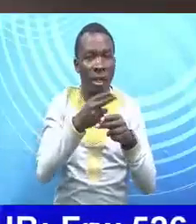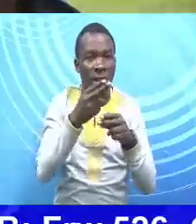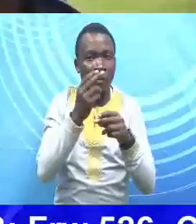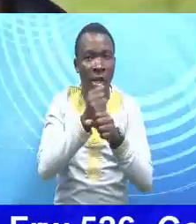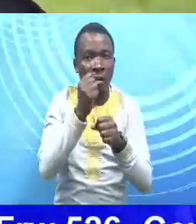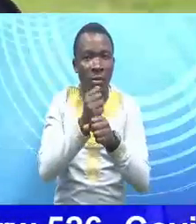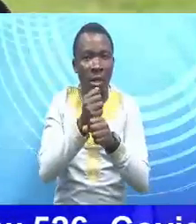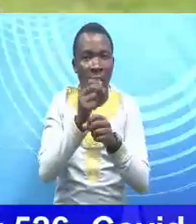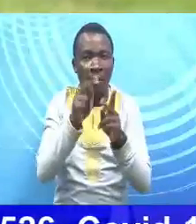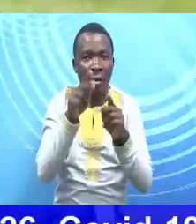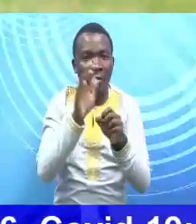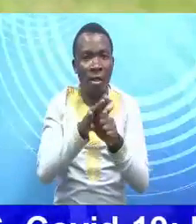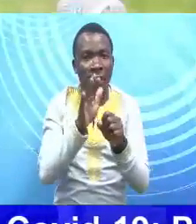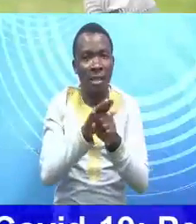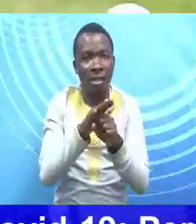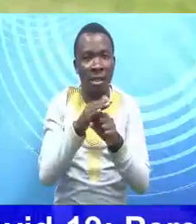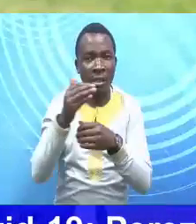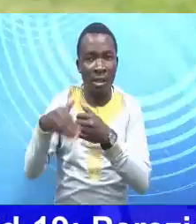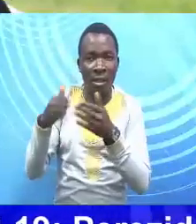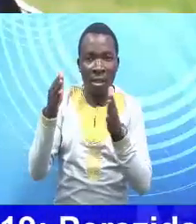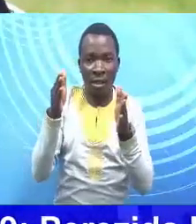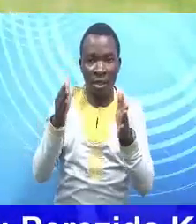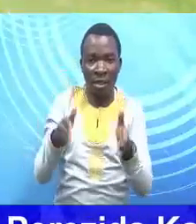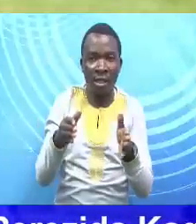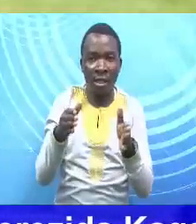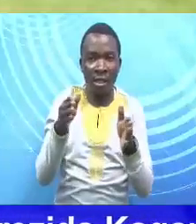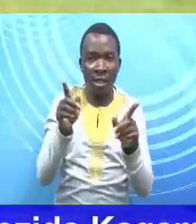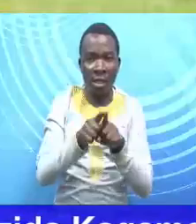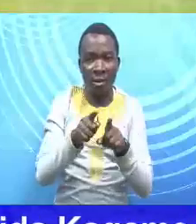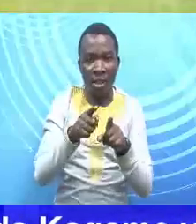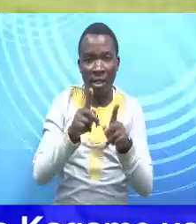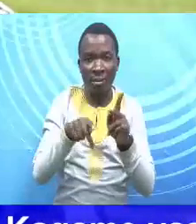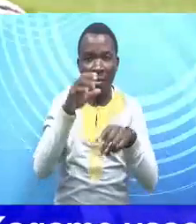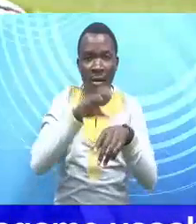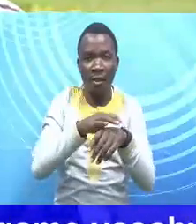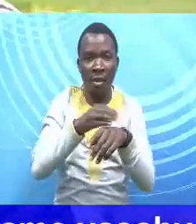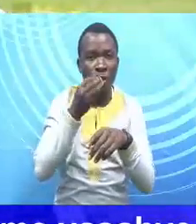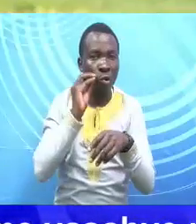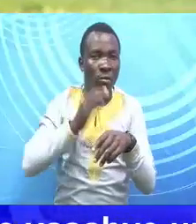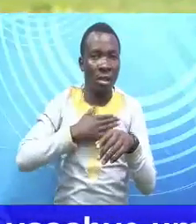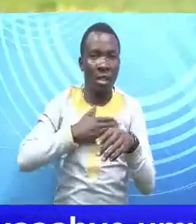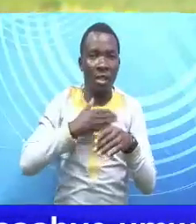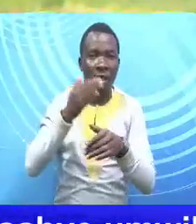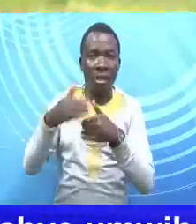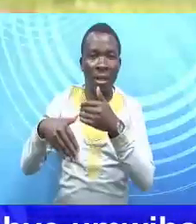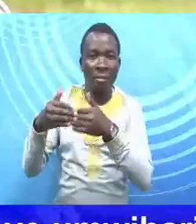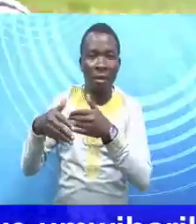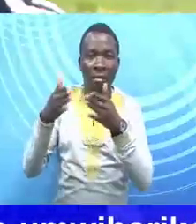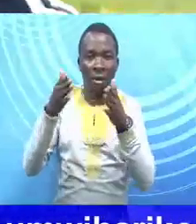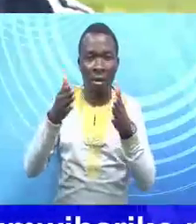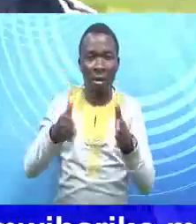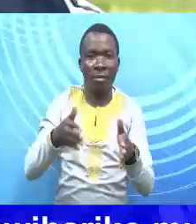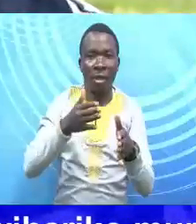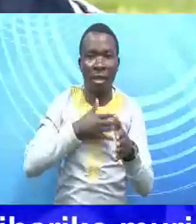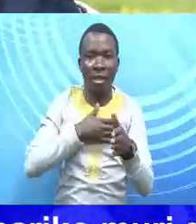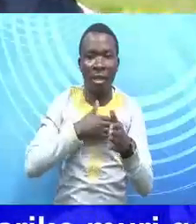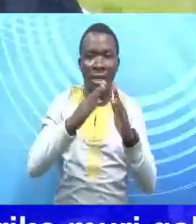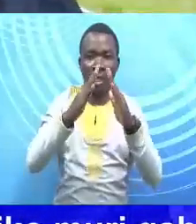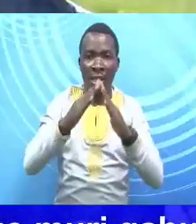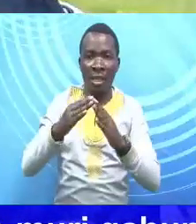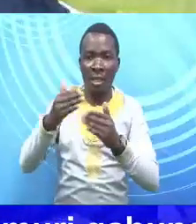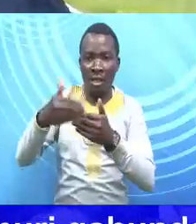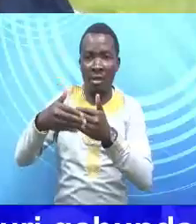barabaturanye uko nkanjye abafatiwe mu rugo n'abaturanyi banjye inzu ziregeranye. Kumwe